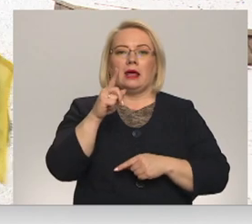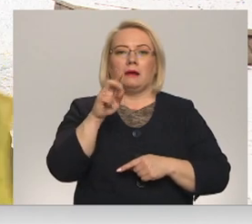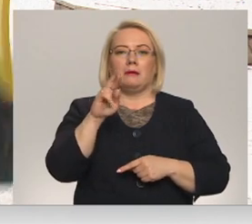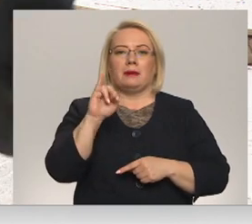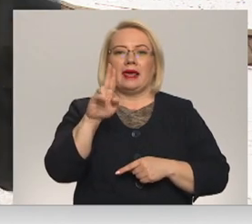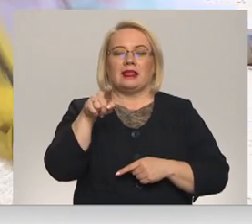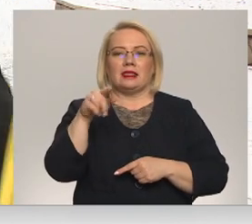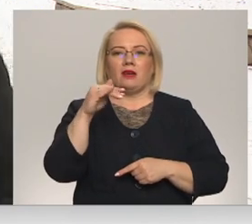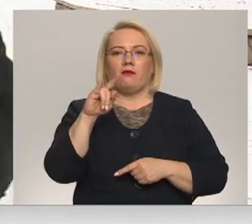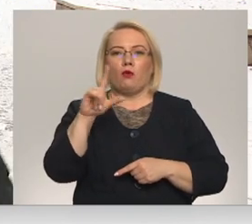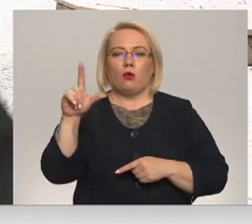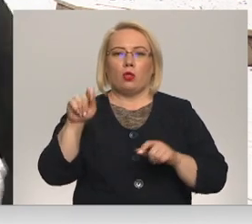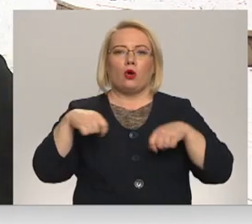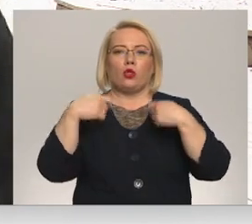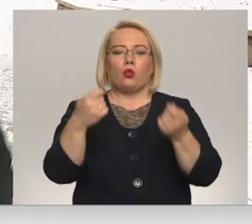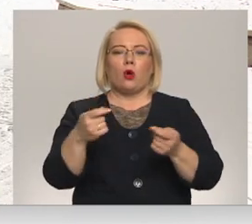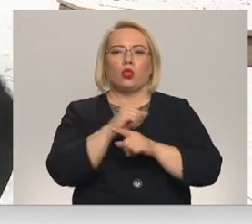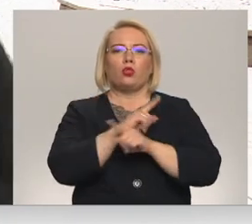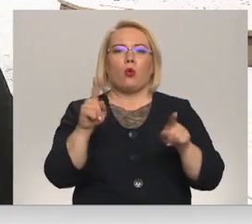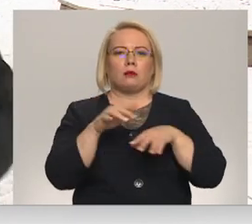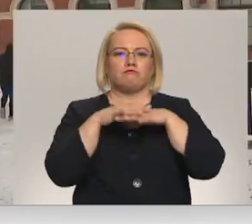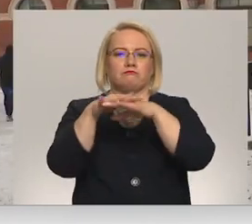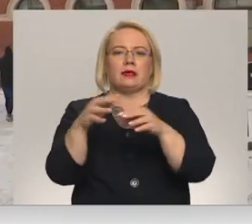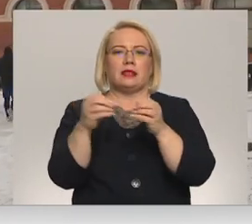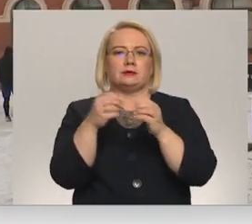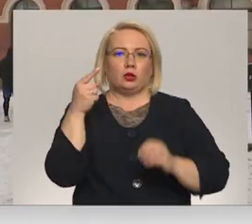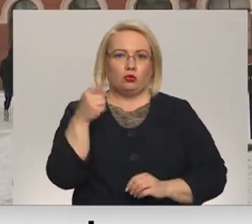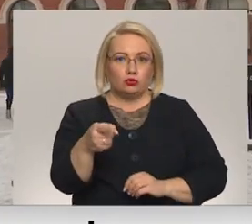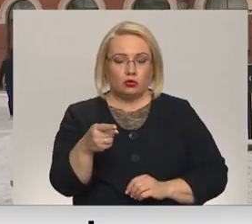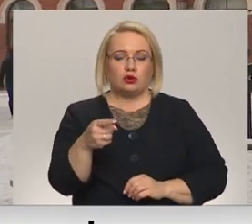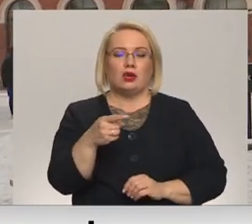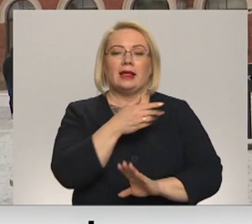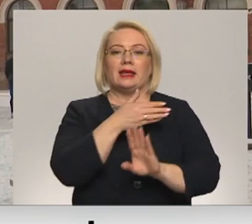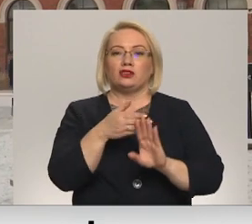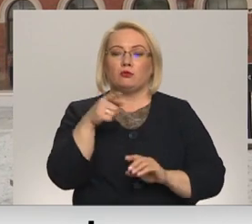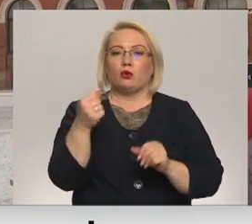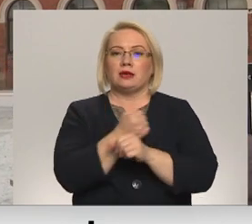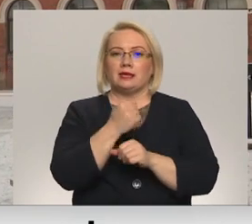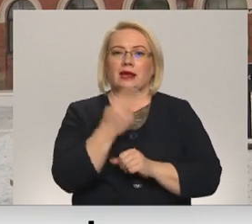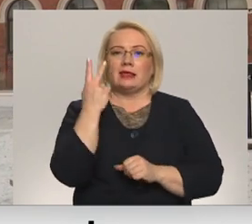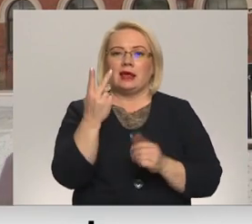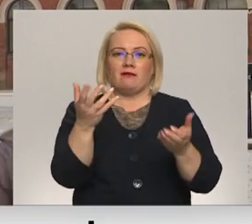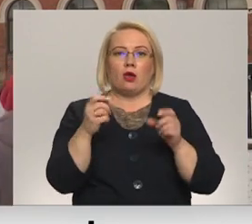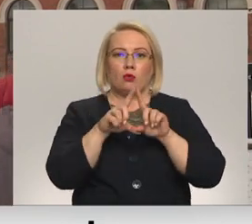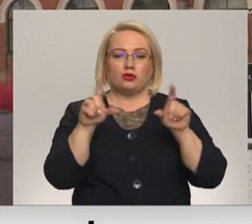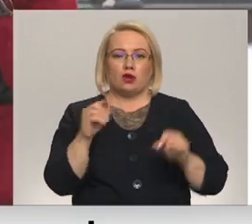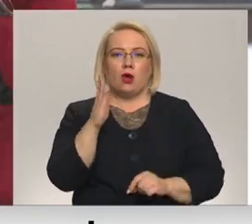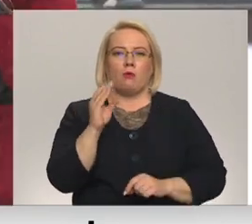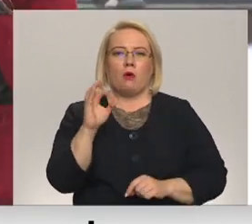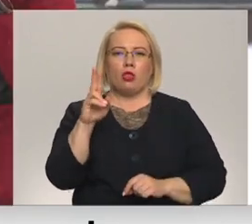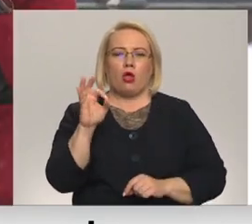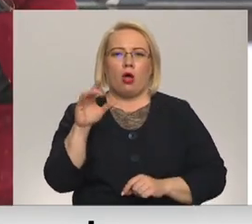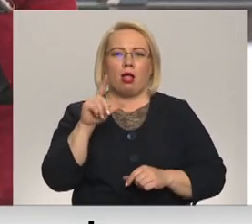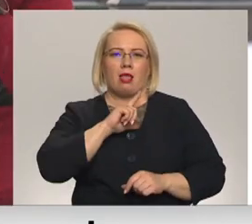ziedot LV, dot 5 šī gada kontā pārskait 10 000 eiro. To jau līdz šim izdarījuši divi uzņēmumi – Bonova Latvija un Circle